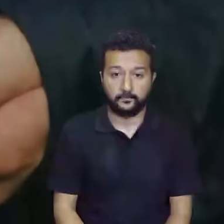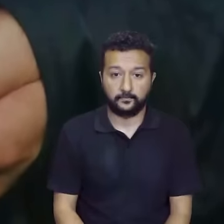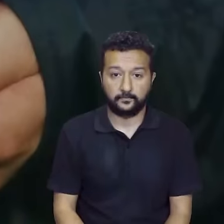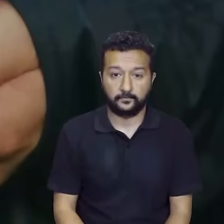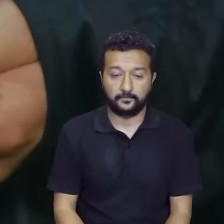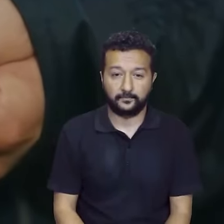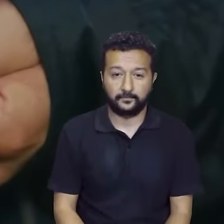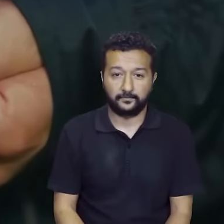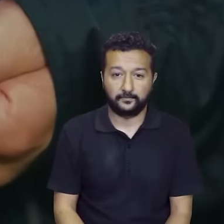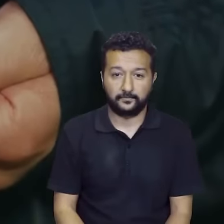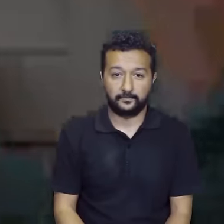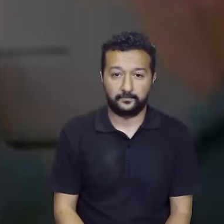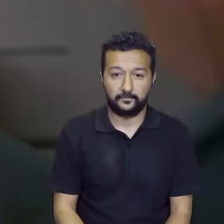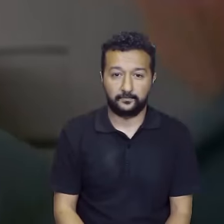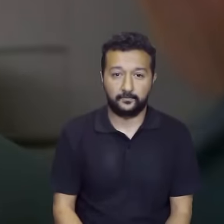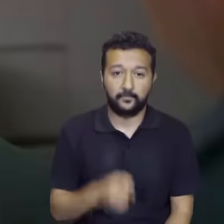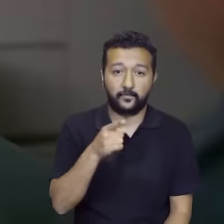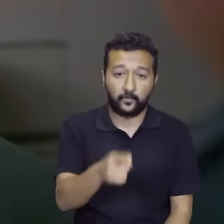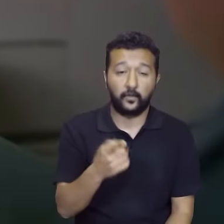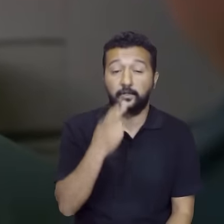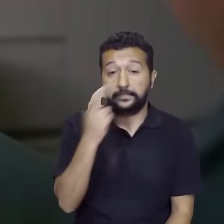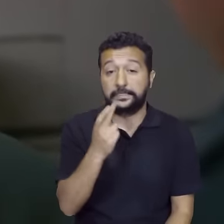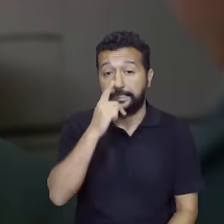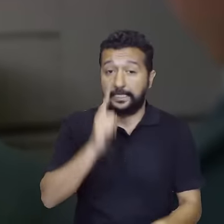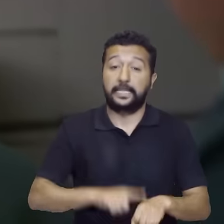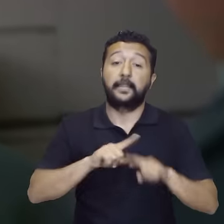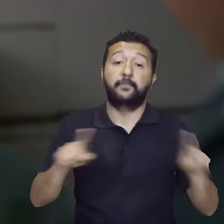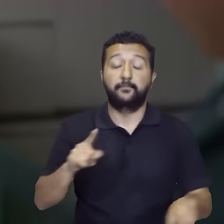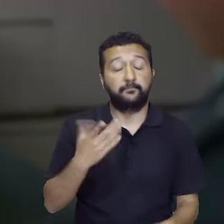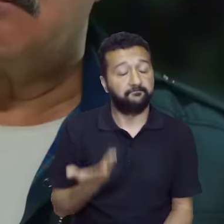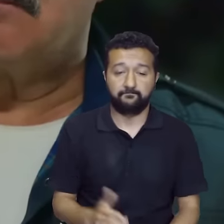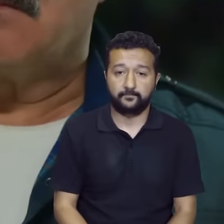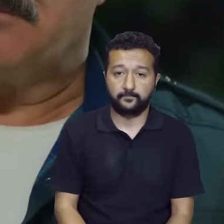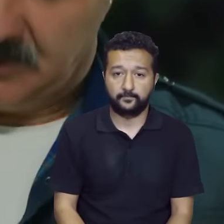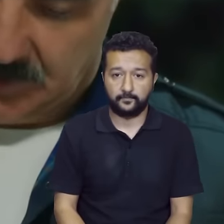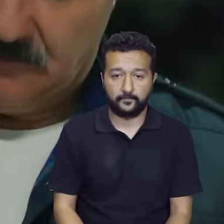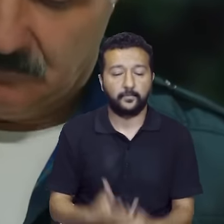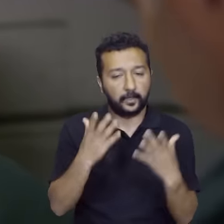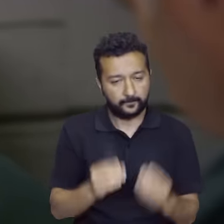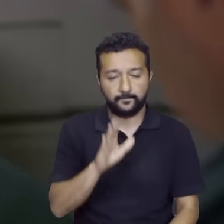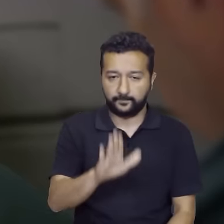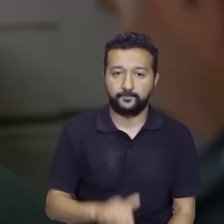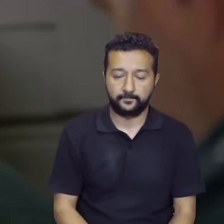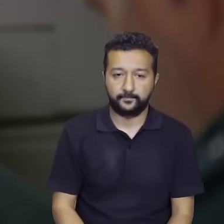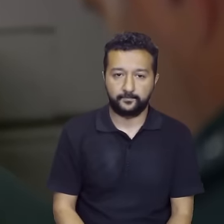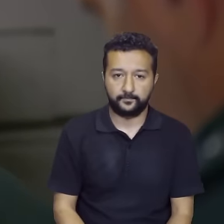Tekli bonbonları eline döküyor. O blöfleri artık yemezler canım. Peki.